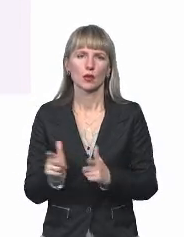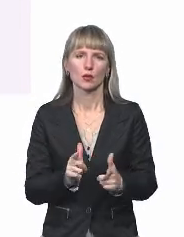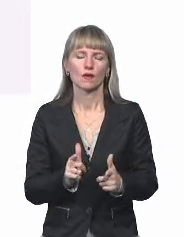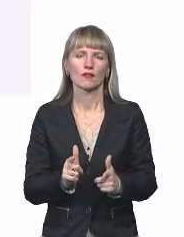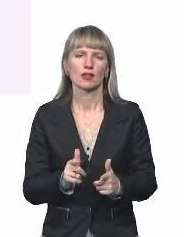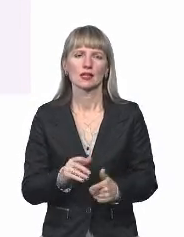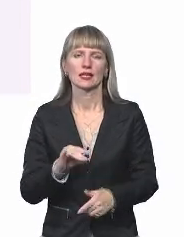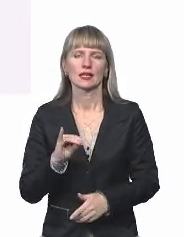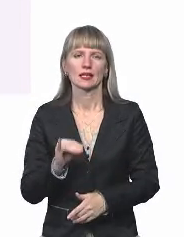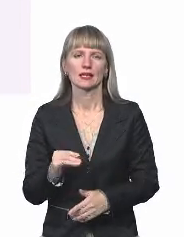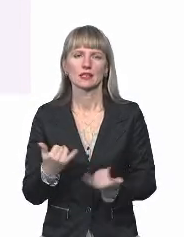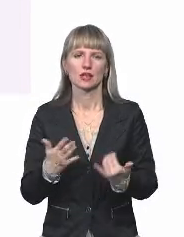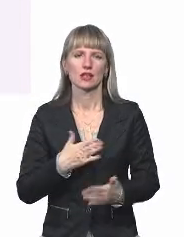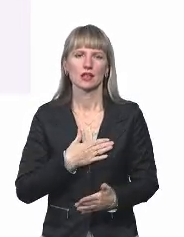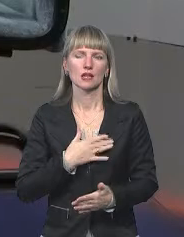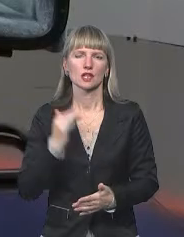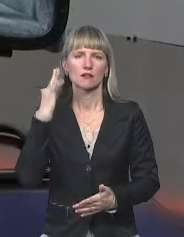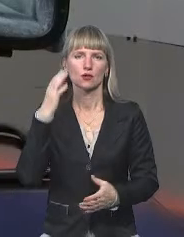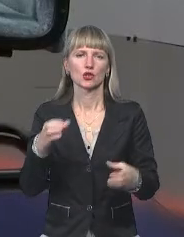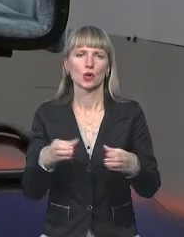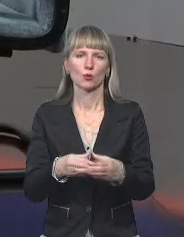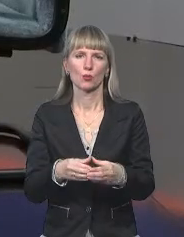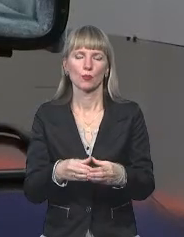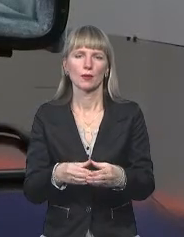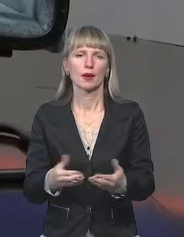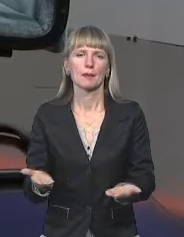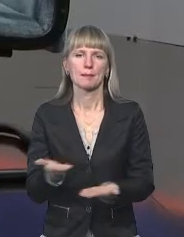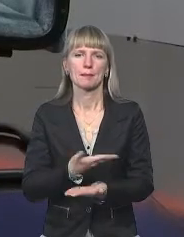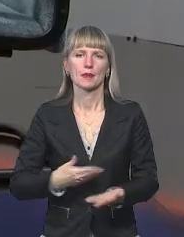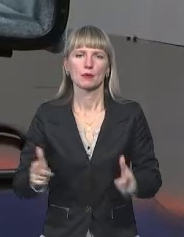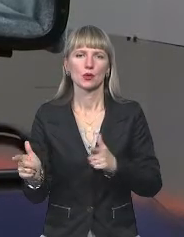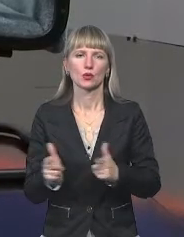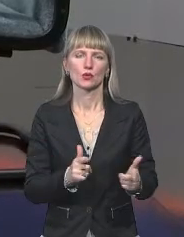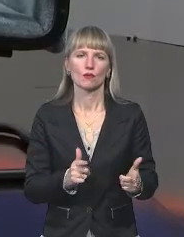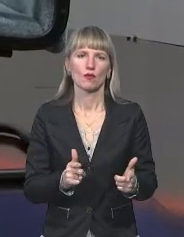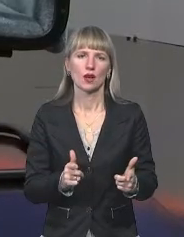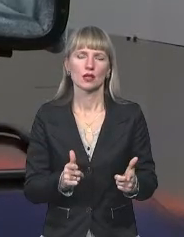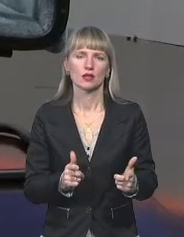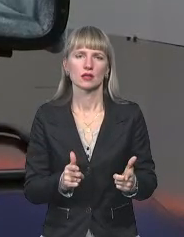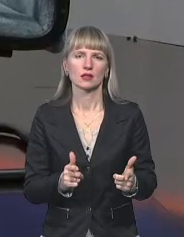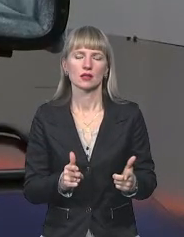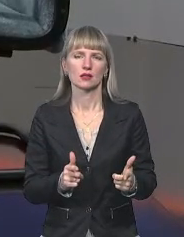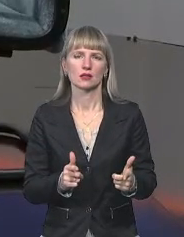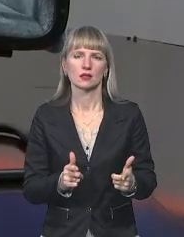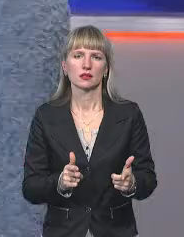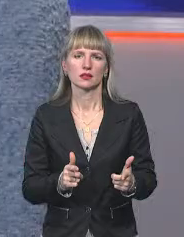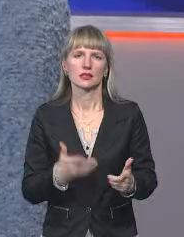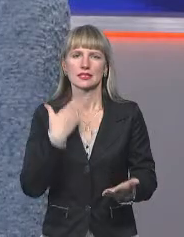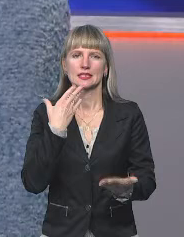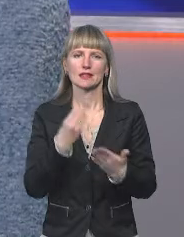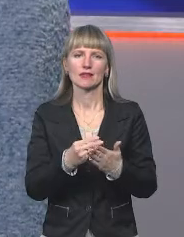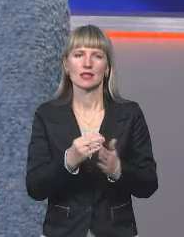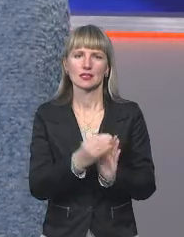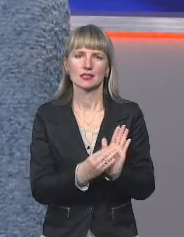от, власне, наша творча група, ми підготували також, ну, свій звіт вже